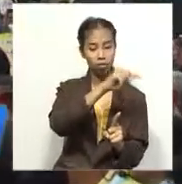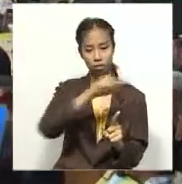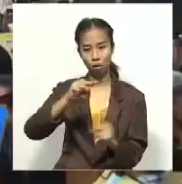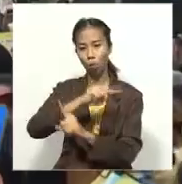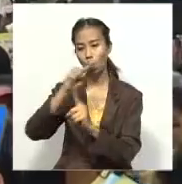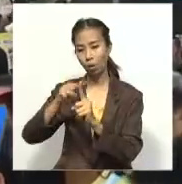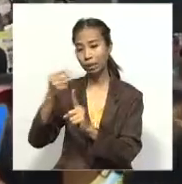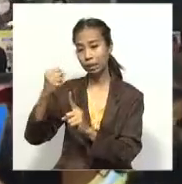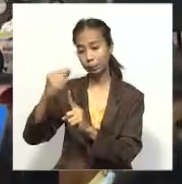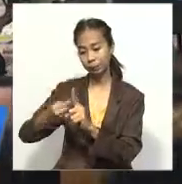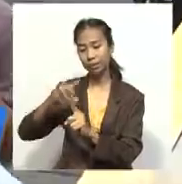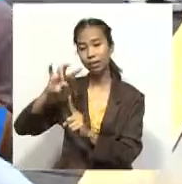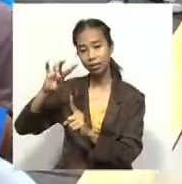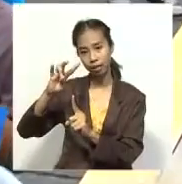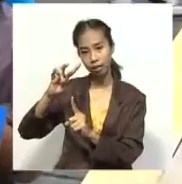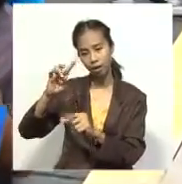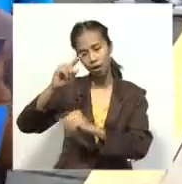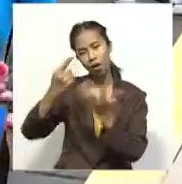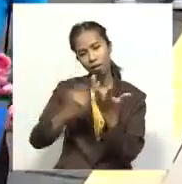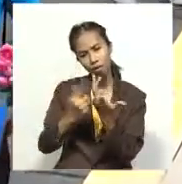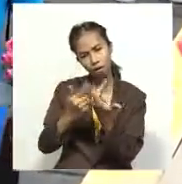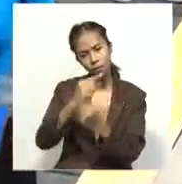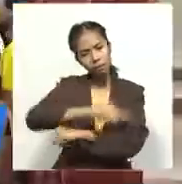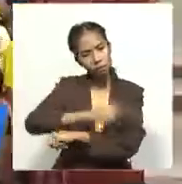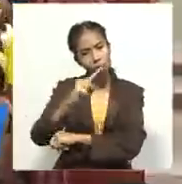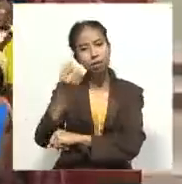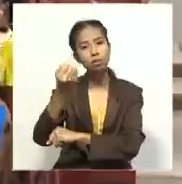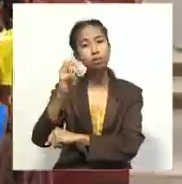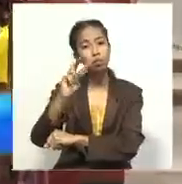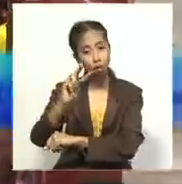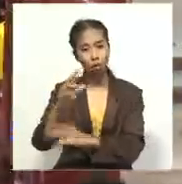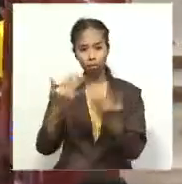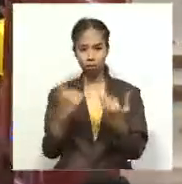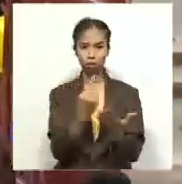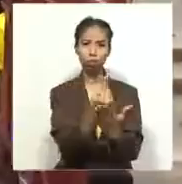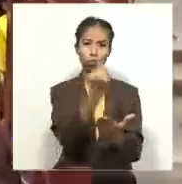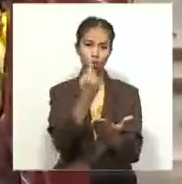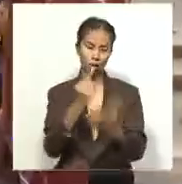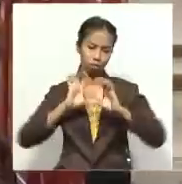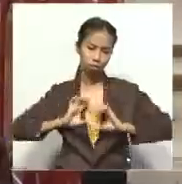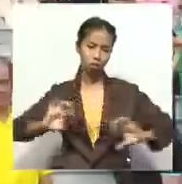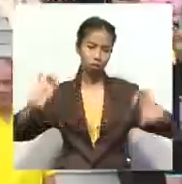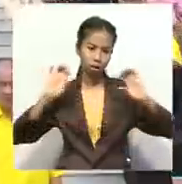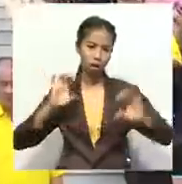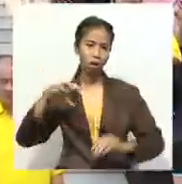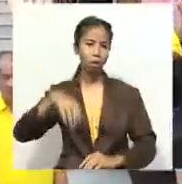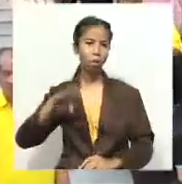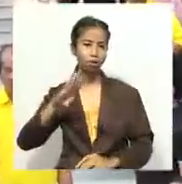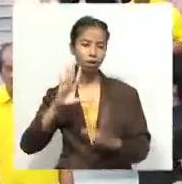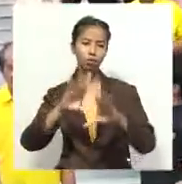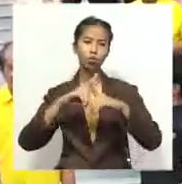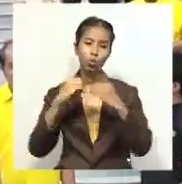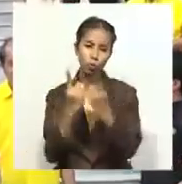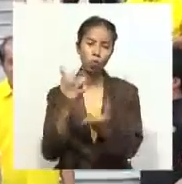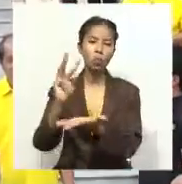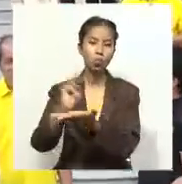คมรวมๆแล้วเนี่ยไปร่วมปฏิบัติภารกิจถึง12วันเลยนะคะวันนี้ค่ะตัวแทนส่วนราชการรัฐวิสาหกิจชมร